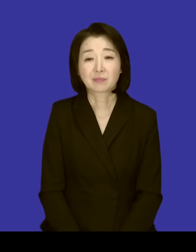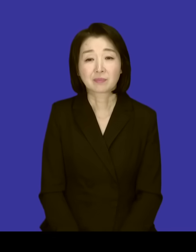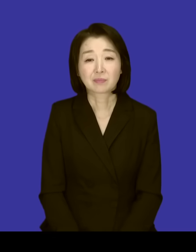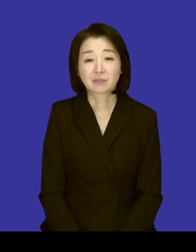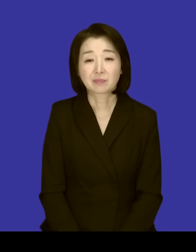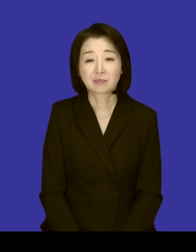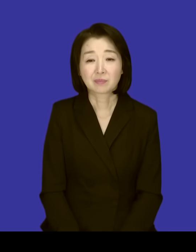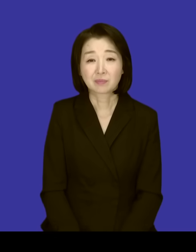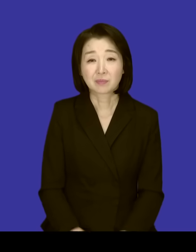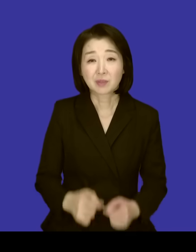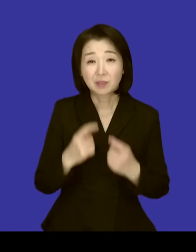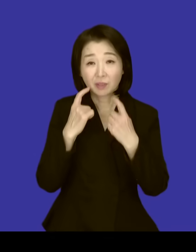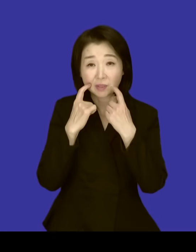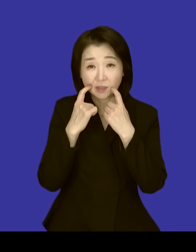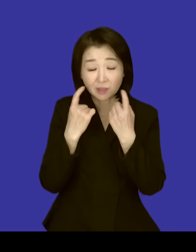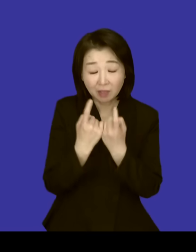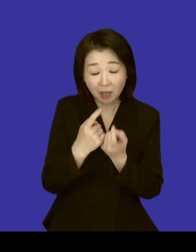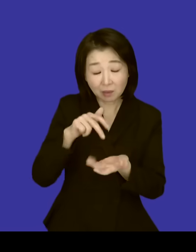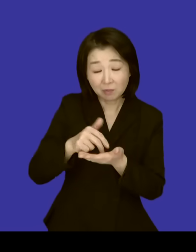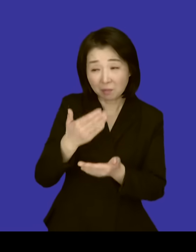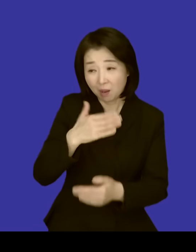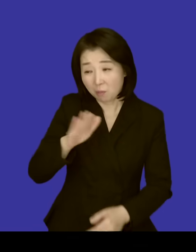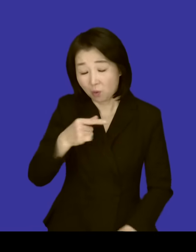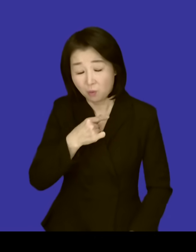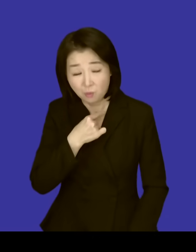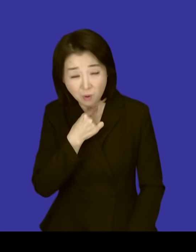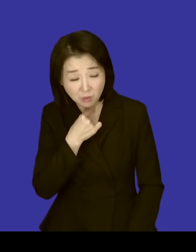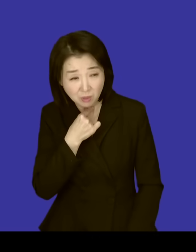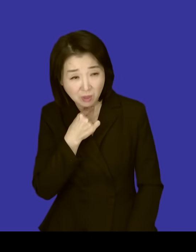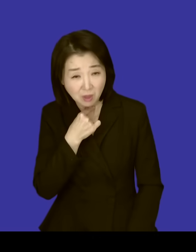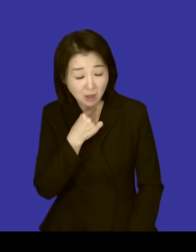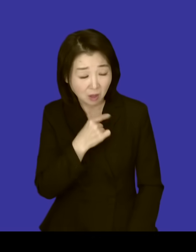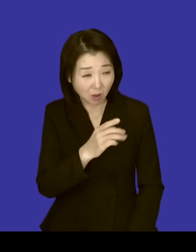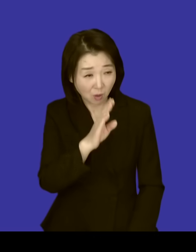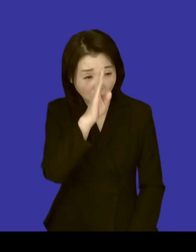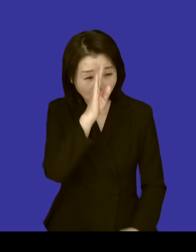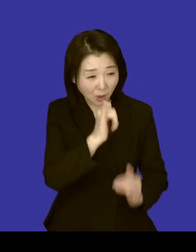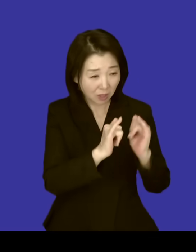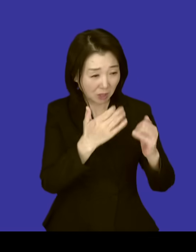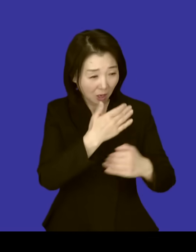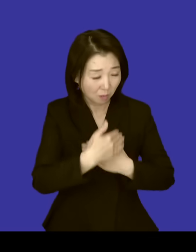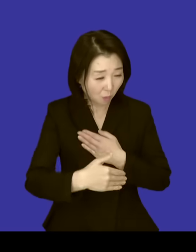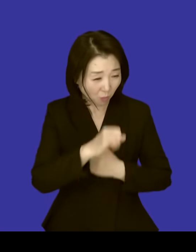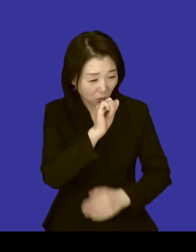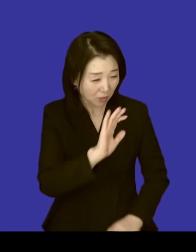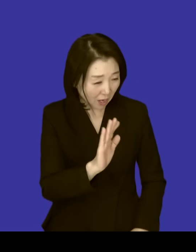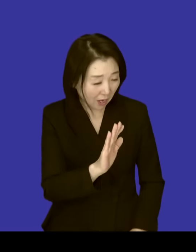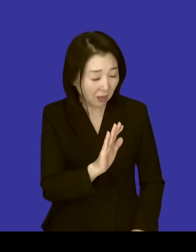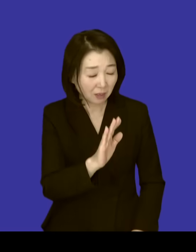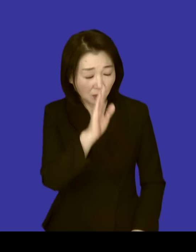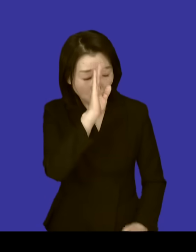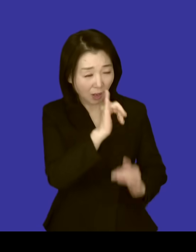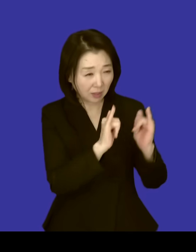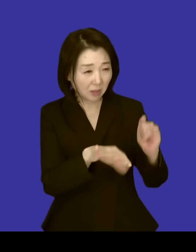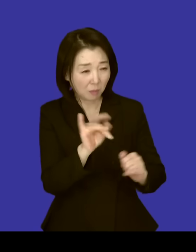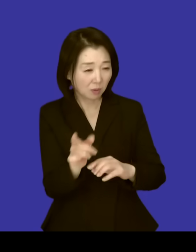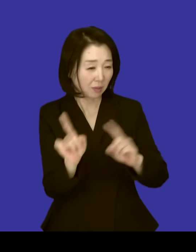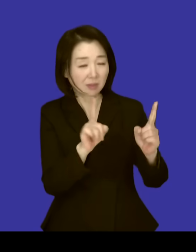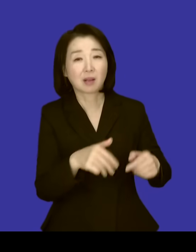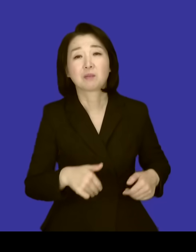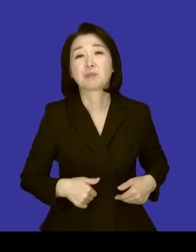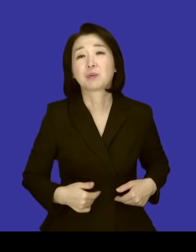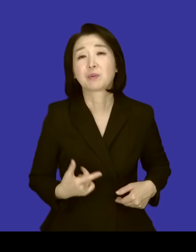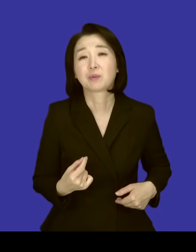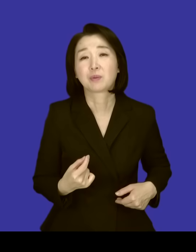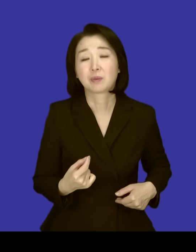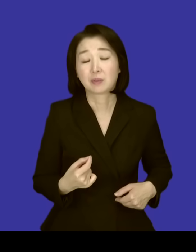뭐 개인적으로 밥을 먹으러 가려고 해도 환자 상태가 안 좋아지게 되면은 갑자기 일단은 환자를 먼저 살려야